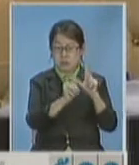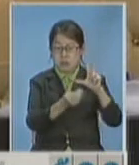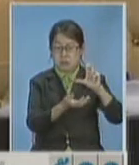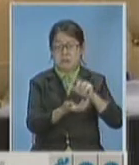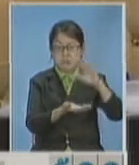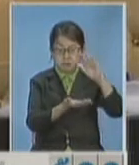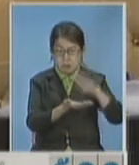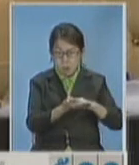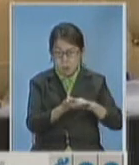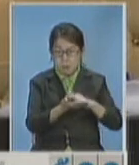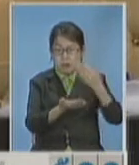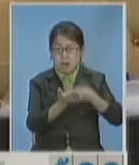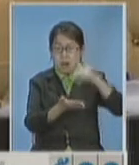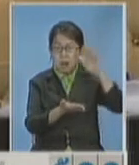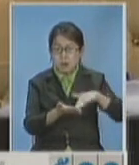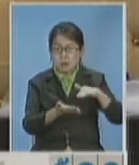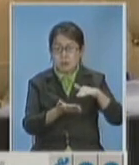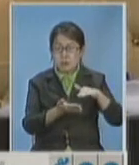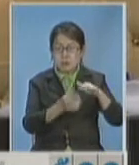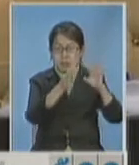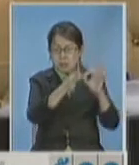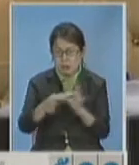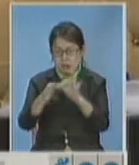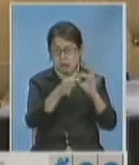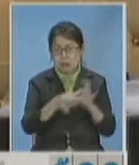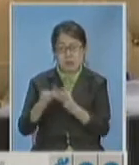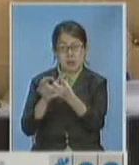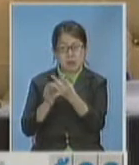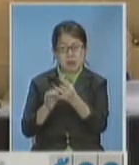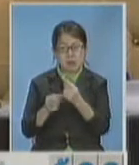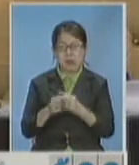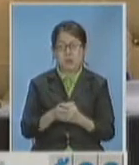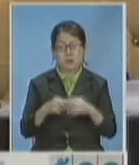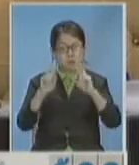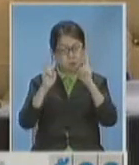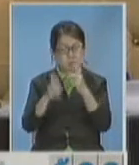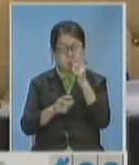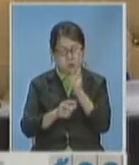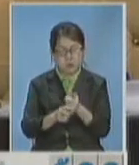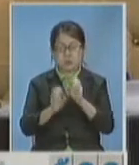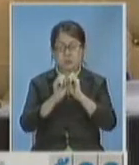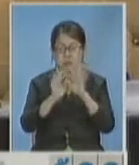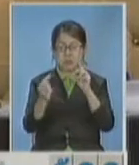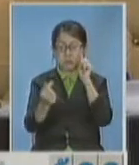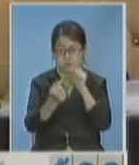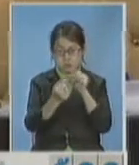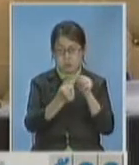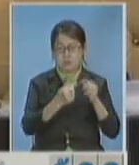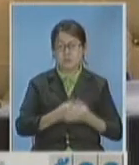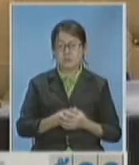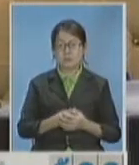ไหนมั่งแล้วก็พูดให้ตรงตามประเด็นที่ท่านเห็นว่าควรต้องตัดลดงบประมาณตรงนั้น